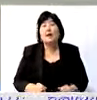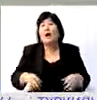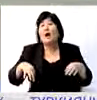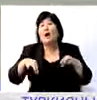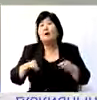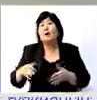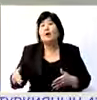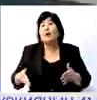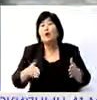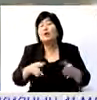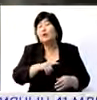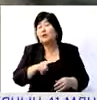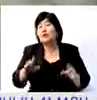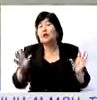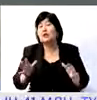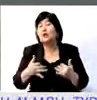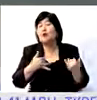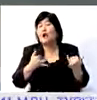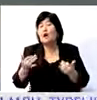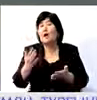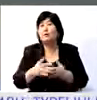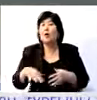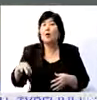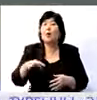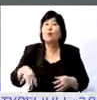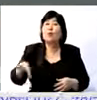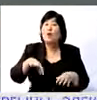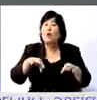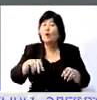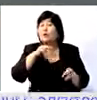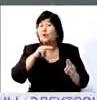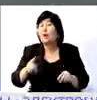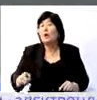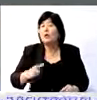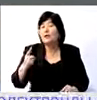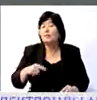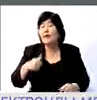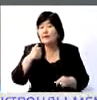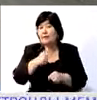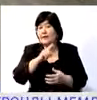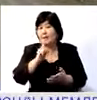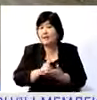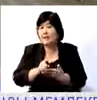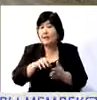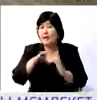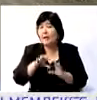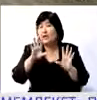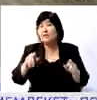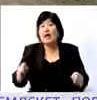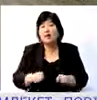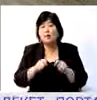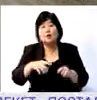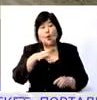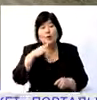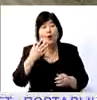Автомобиль жолдары желісінің сақталуын қамтамасыз ету облыс бойынша көліктік бақылау инспекциясының негізгі міндетіне кіреді. Заң бұзушылықтардың